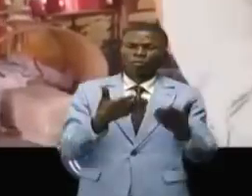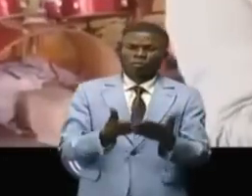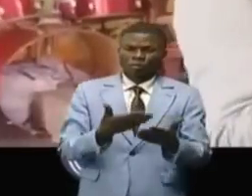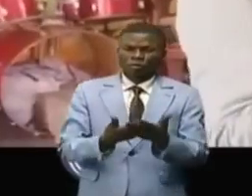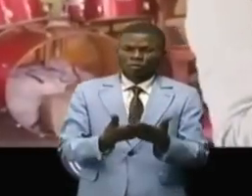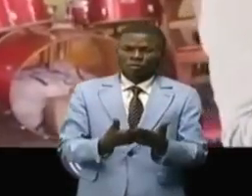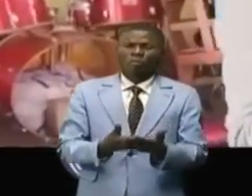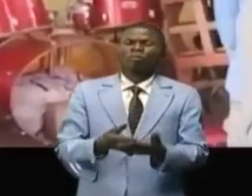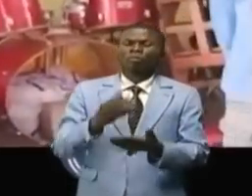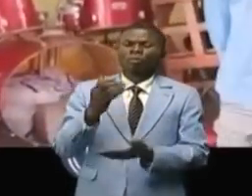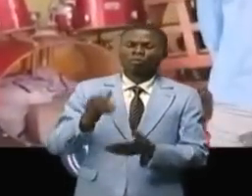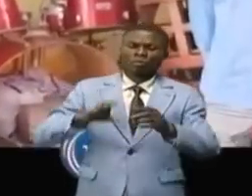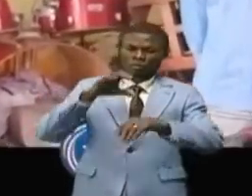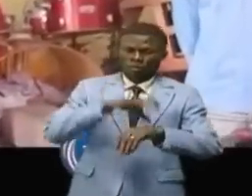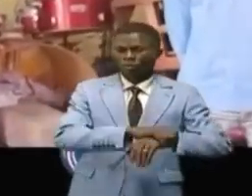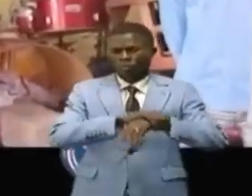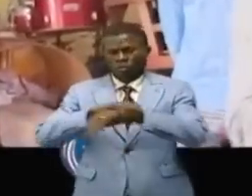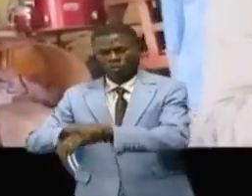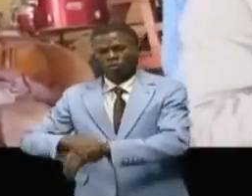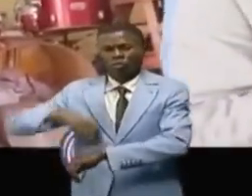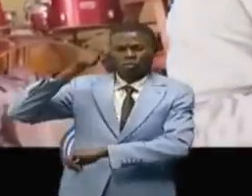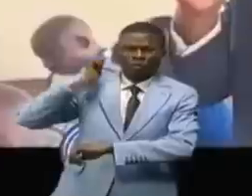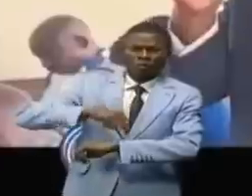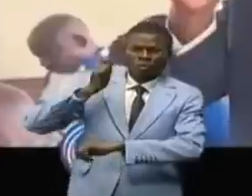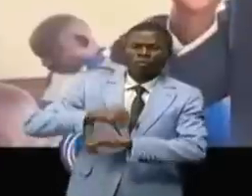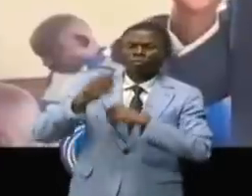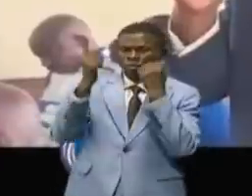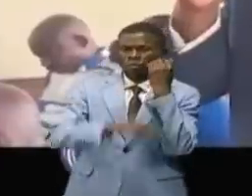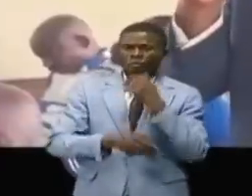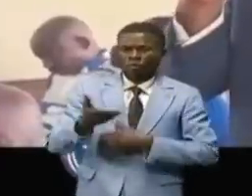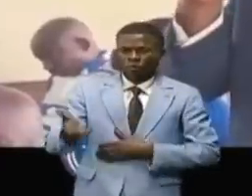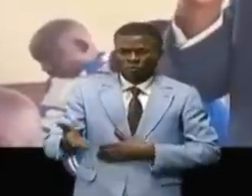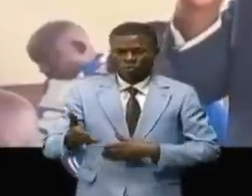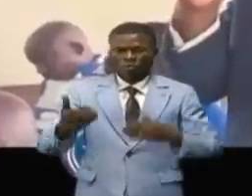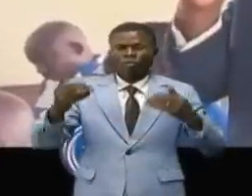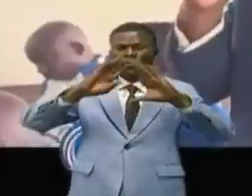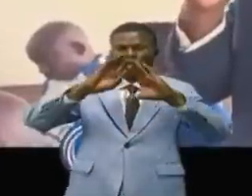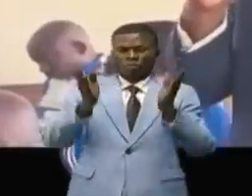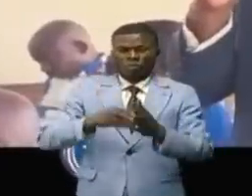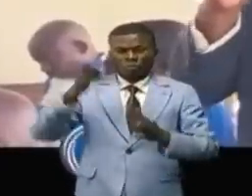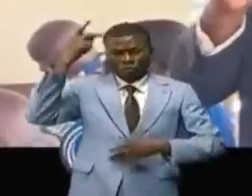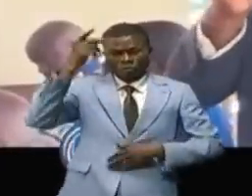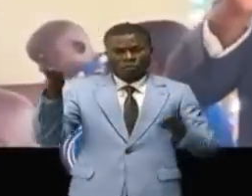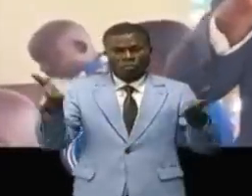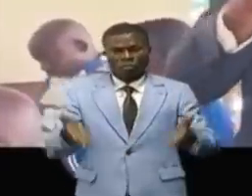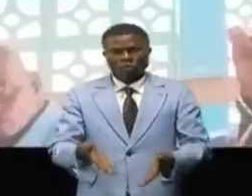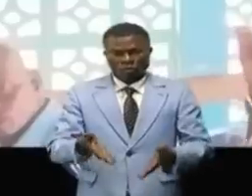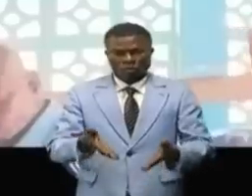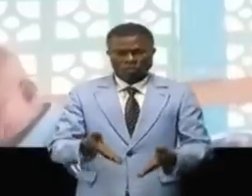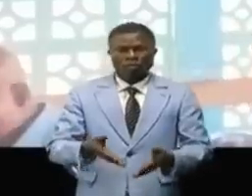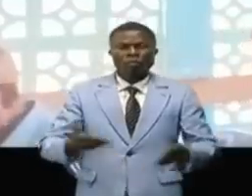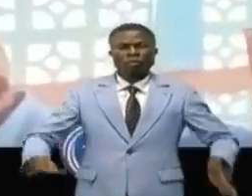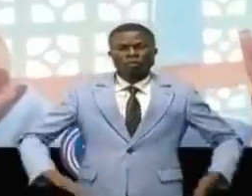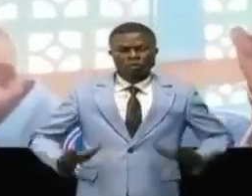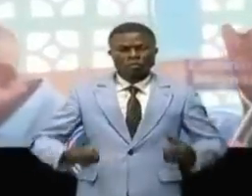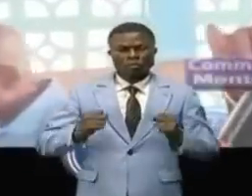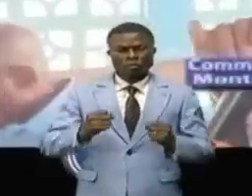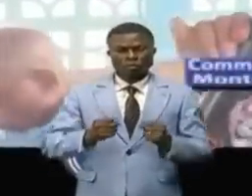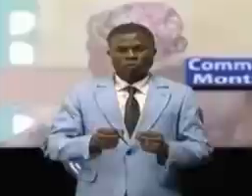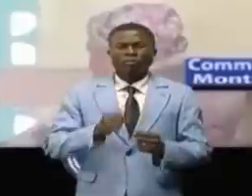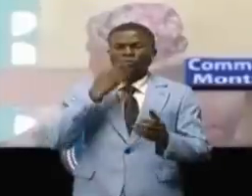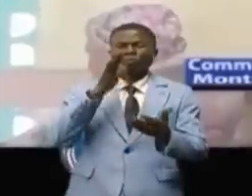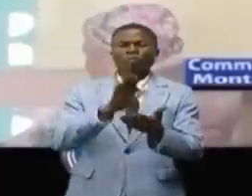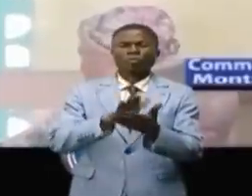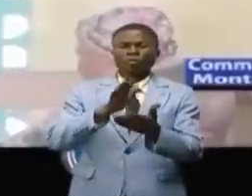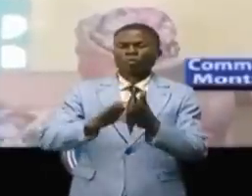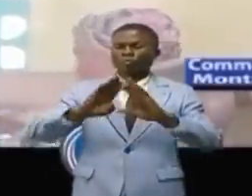déférer ces malfrats devant la justice pour qu'il réponde et leurs actes les leaders depuis un qui ont pris part à cette activité ont tenu à féliciter les générales et